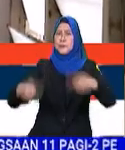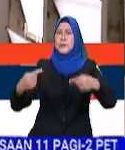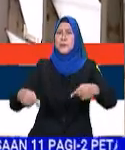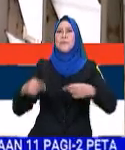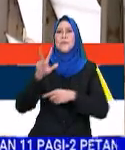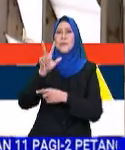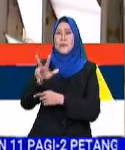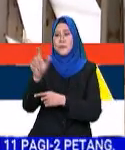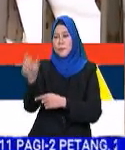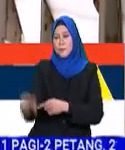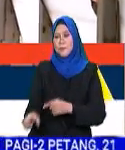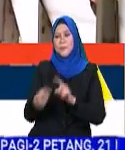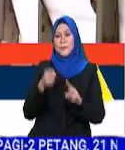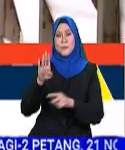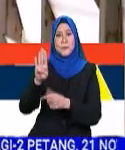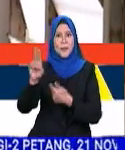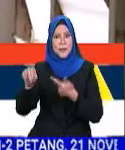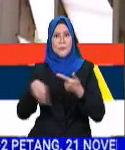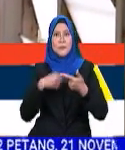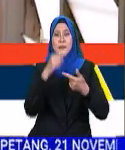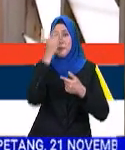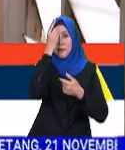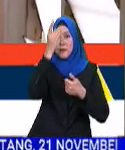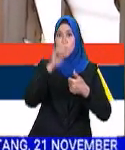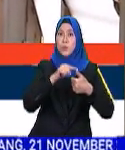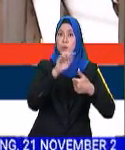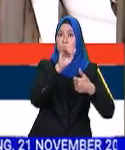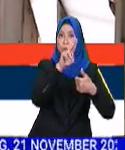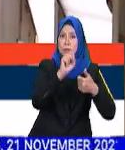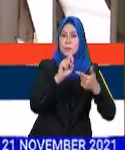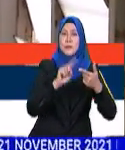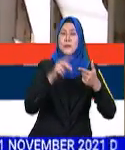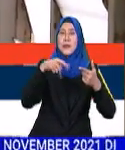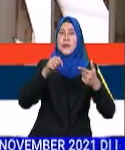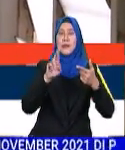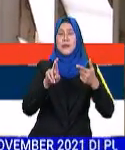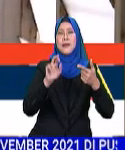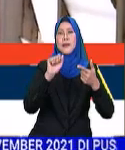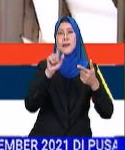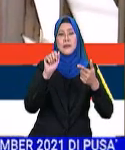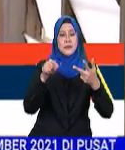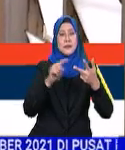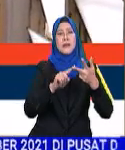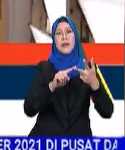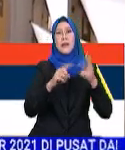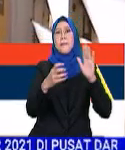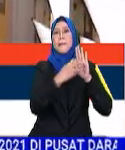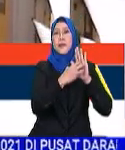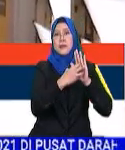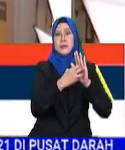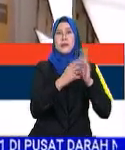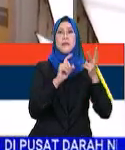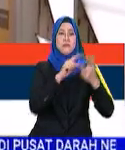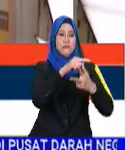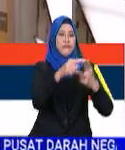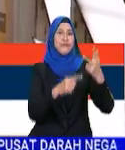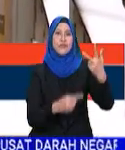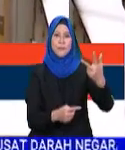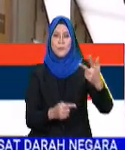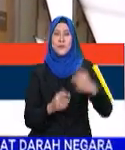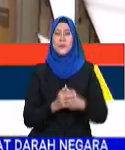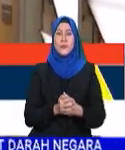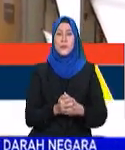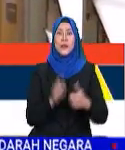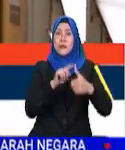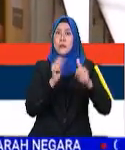tiga calon iaitu Barisan Nasional, Datuk Yunus Hitam, PKR Adli Zahari dan PAS Muhammad Puat Bedul. Dan Adli Zahari